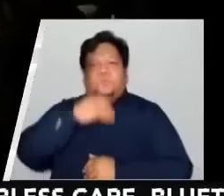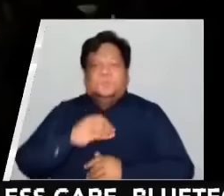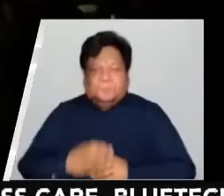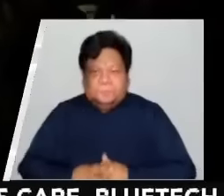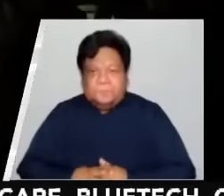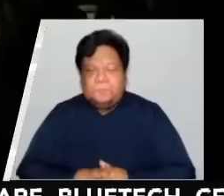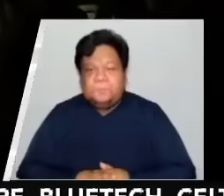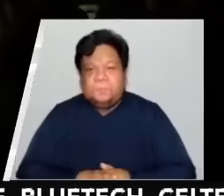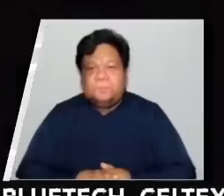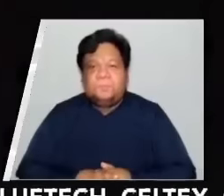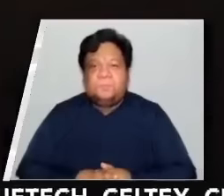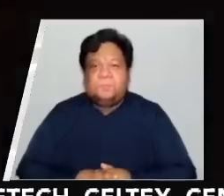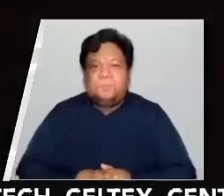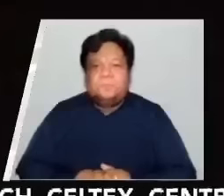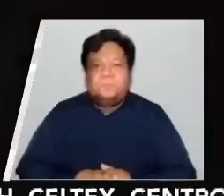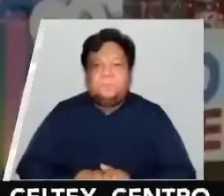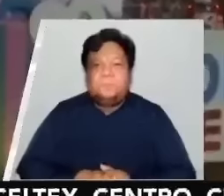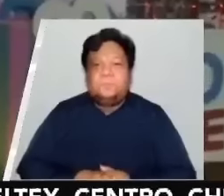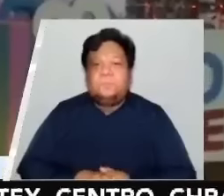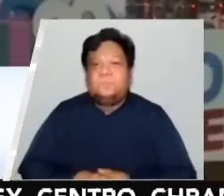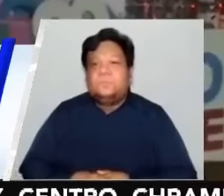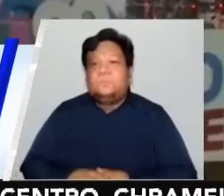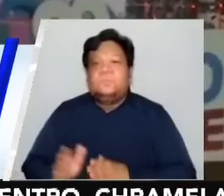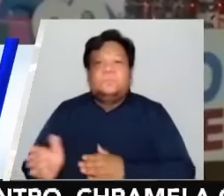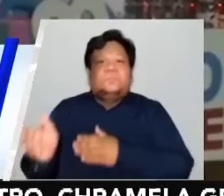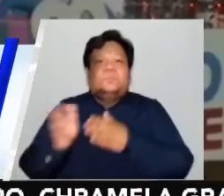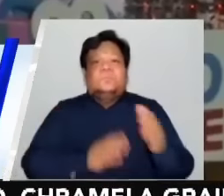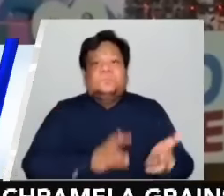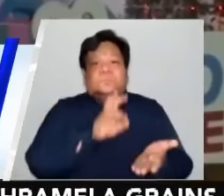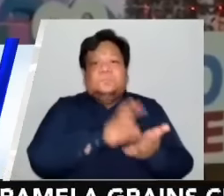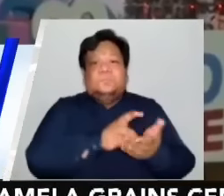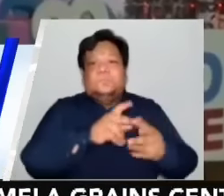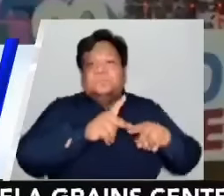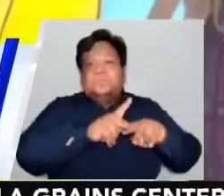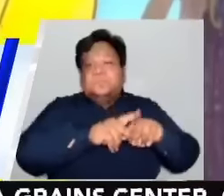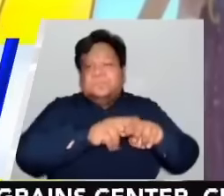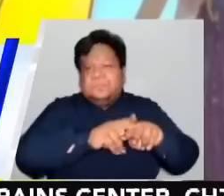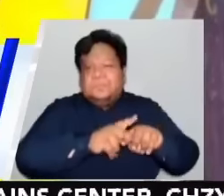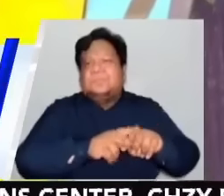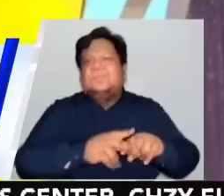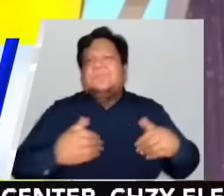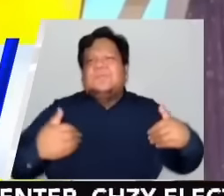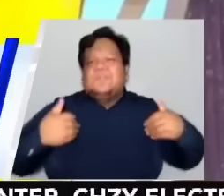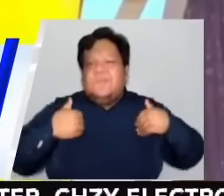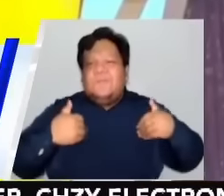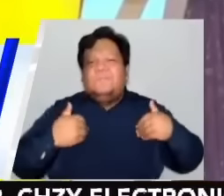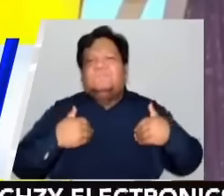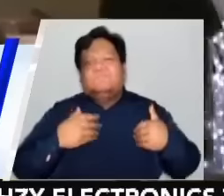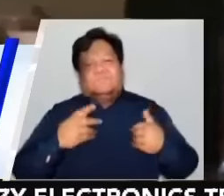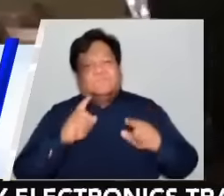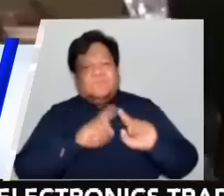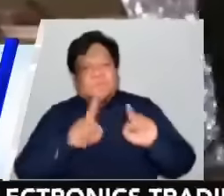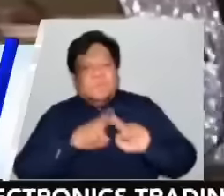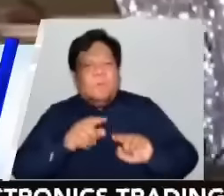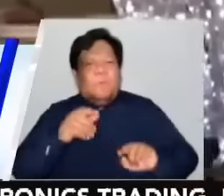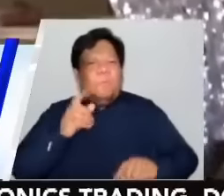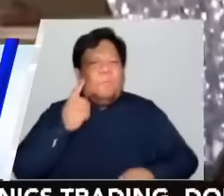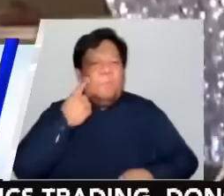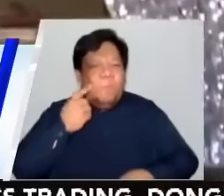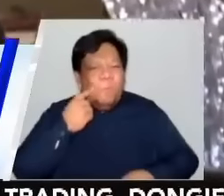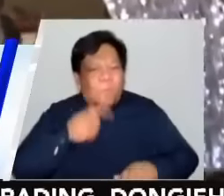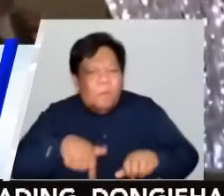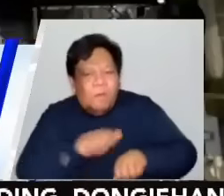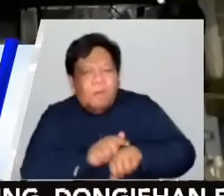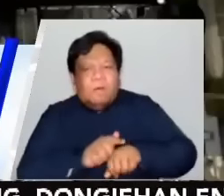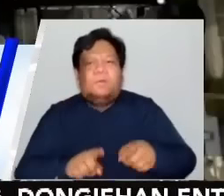2-1! Sa Kapitolyo ng Pangasinan, may Candyland at Disney Princess-inspired na Christmas Village. Tampok din ang mga bilen